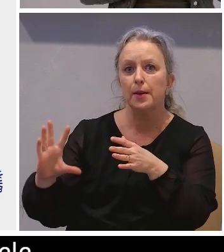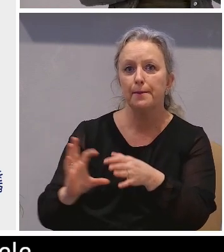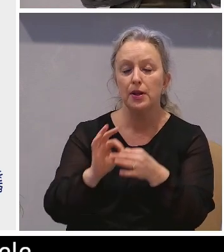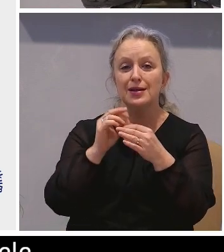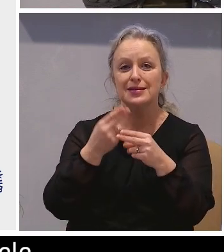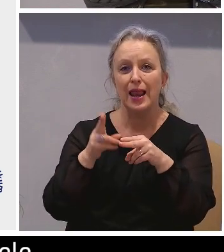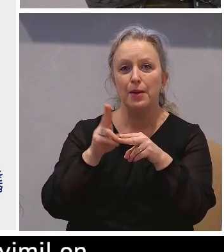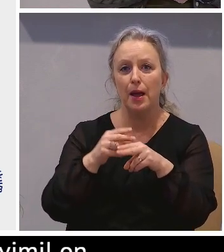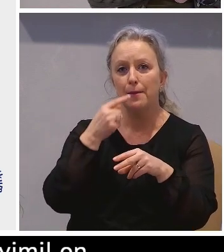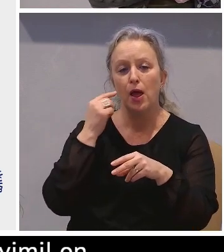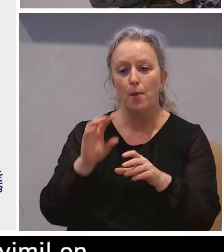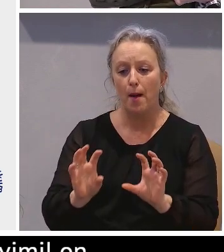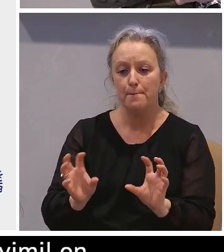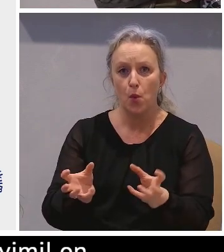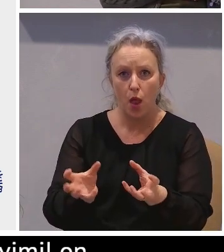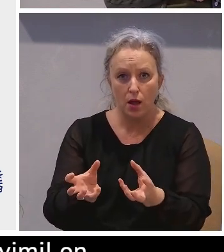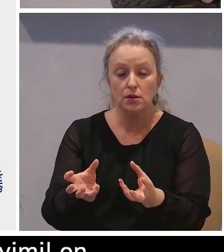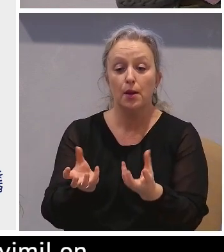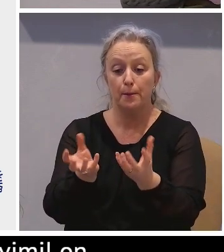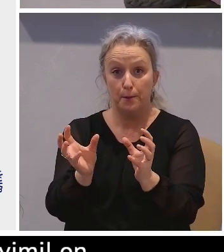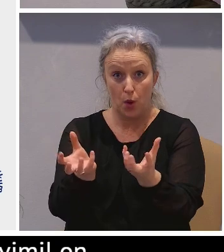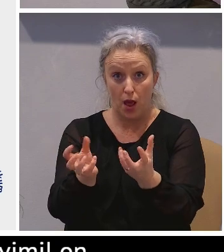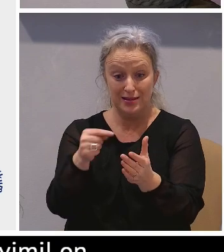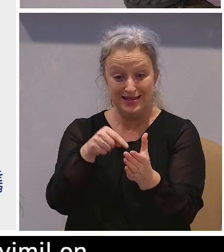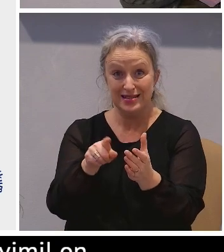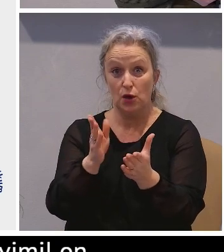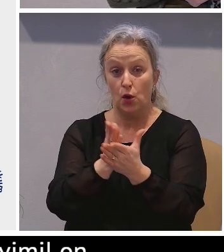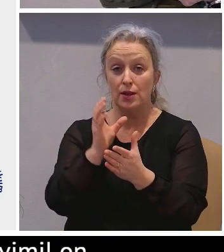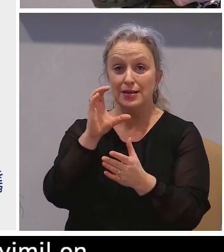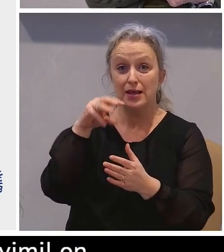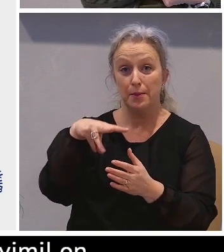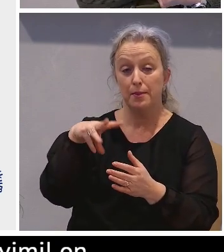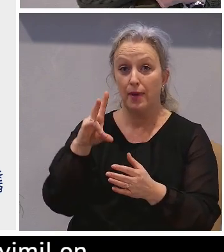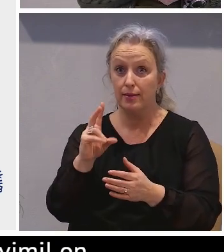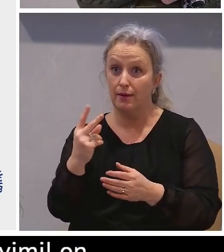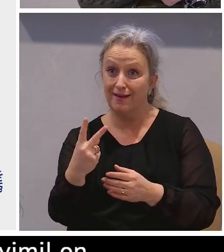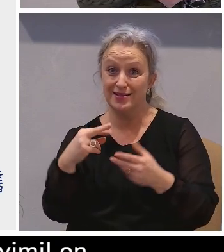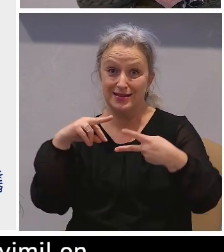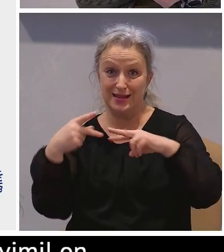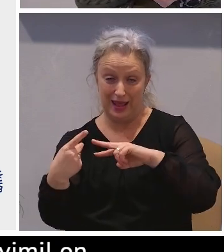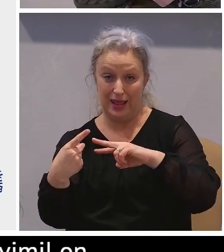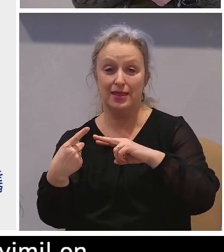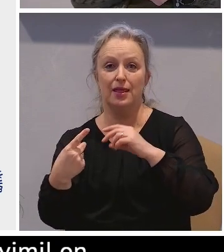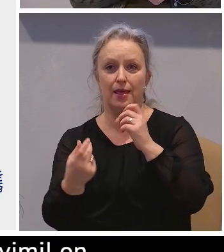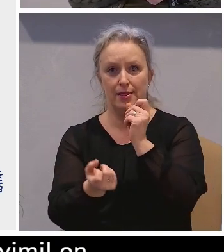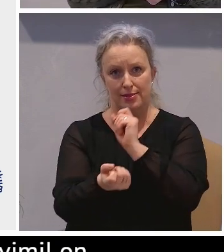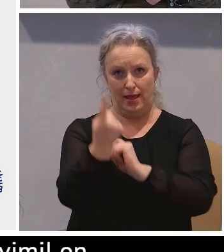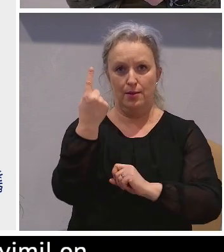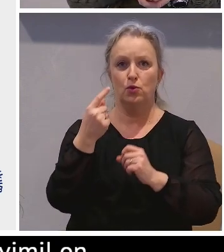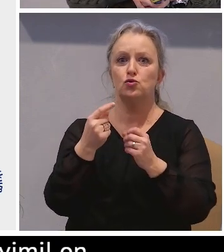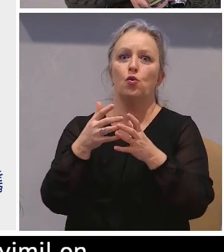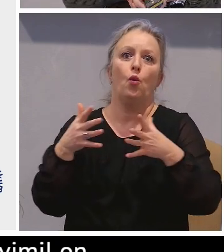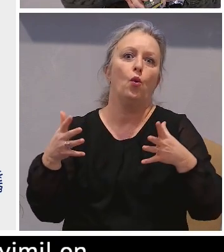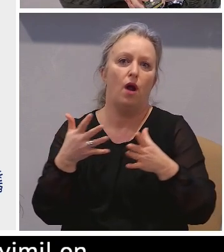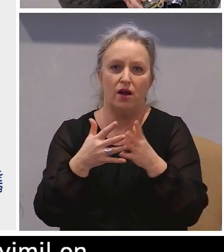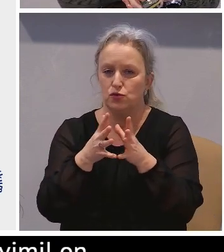effect. Although SMN2 it is currently considered that geeni the ekspressioon effect väga, may come väga from kõrge.